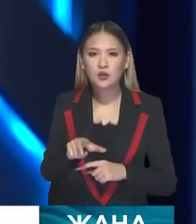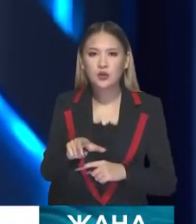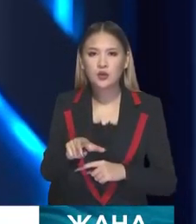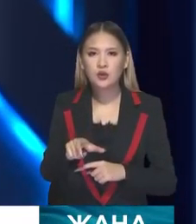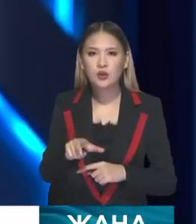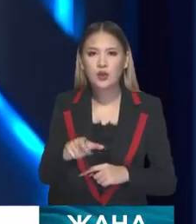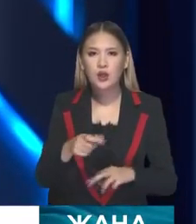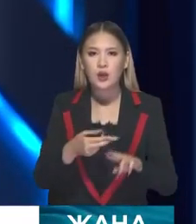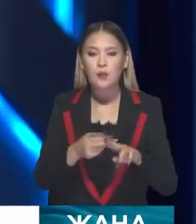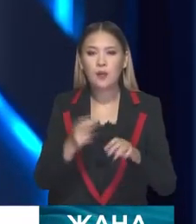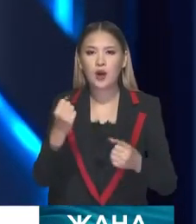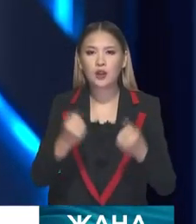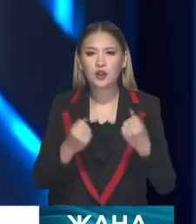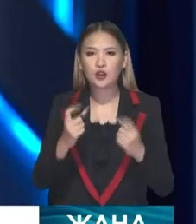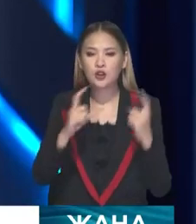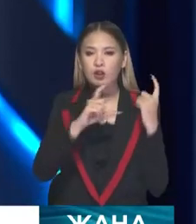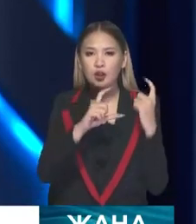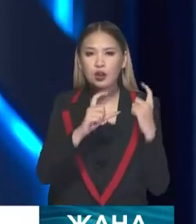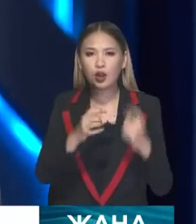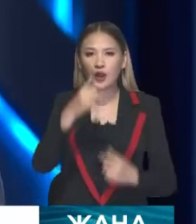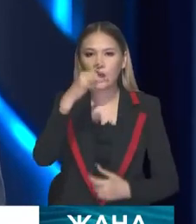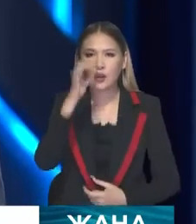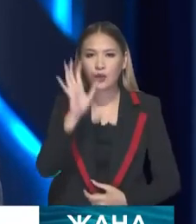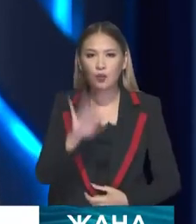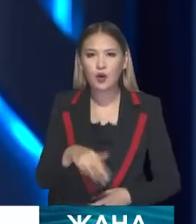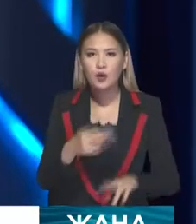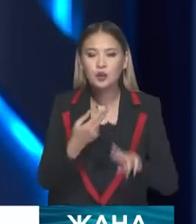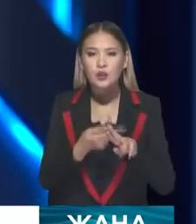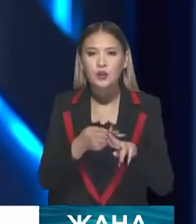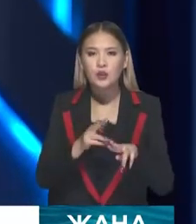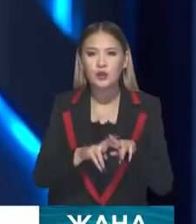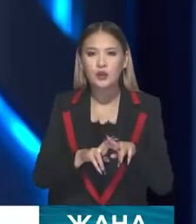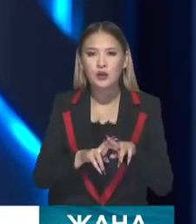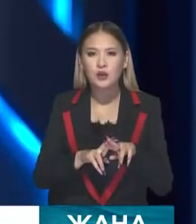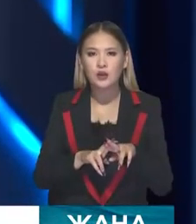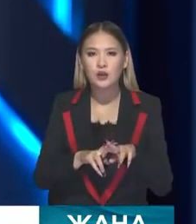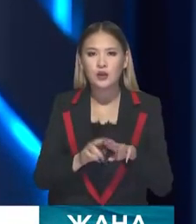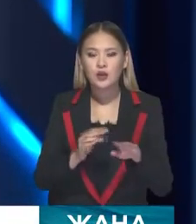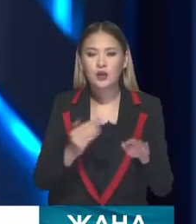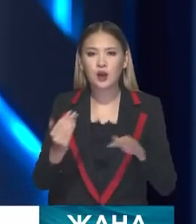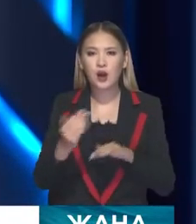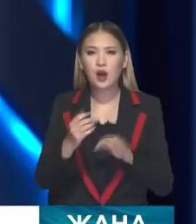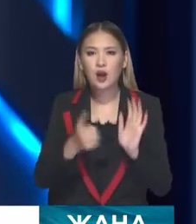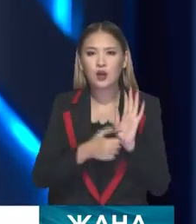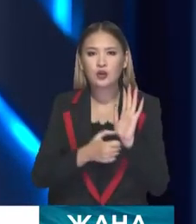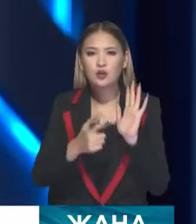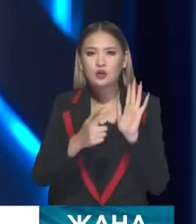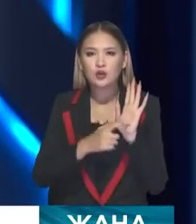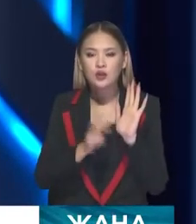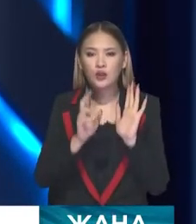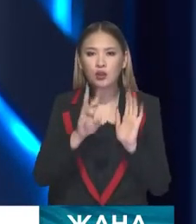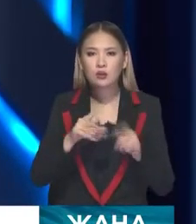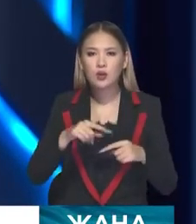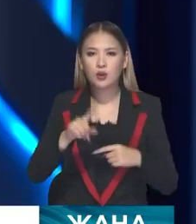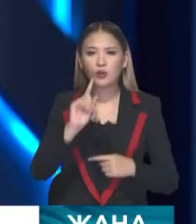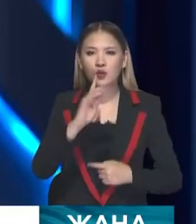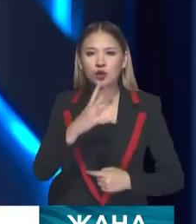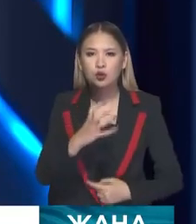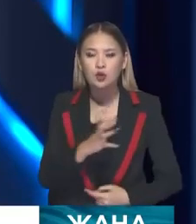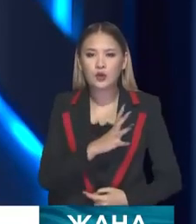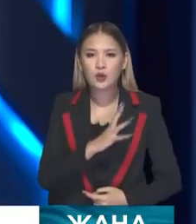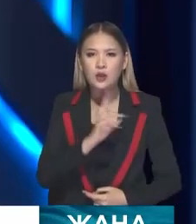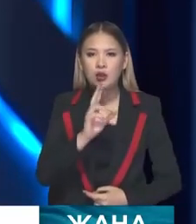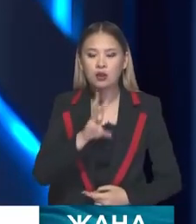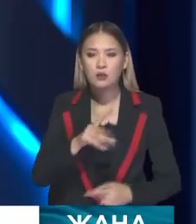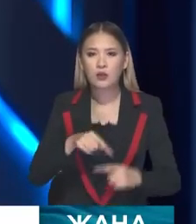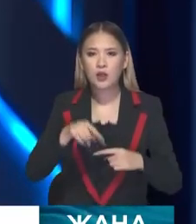тасты машинамен таси алмайсың. Өйткені жоқ дегенде оларды 600-700 шақырым, бір жерде 1400 шақырымға дейін шағыл тас тасау